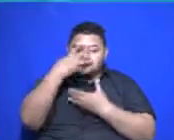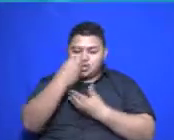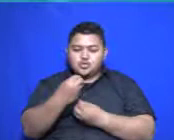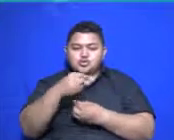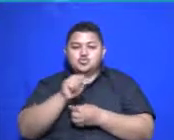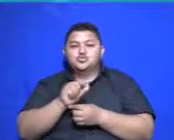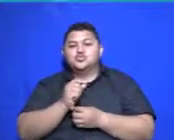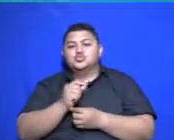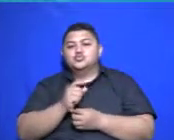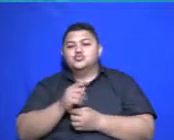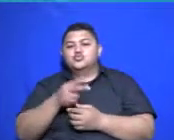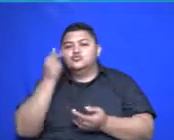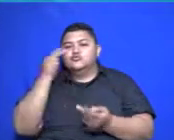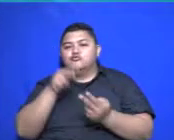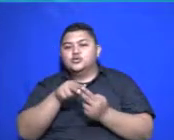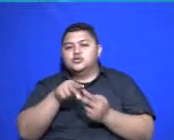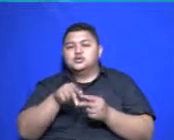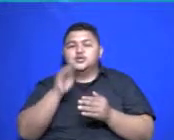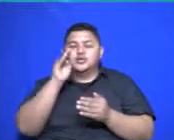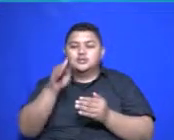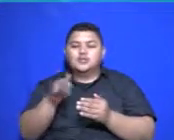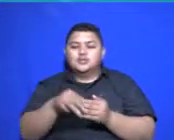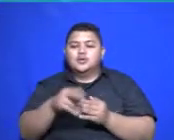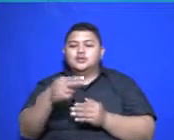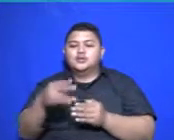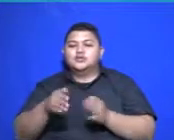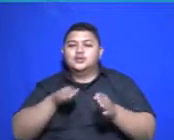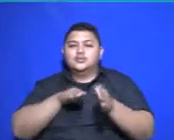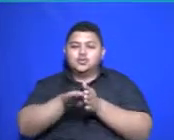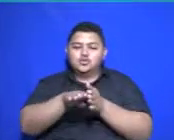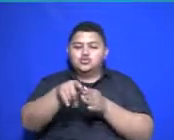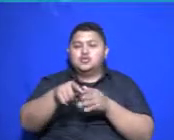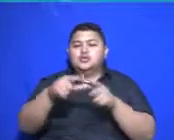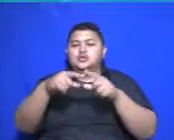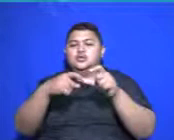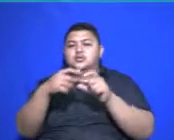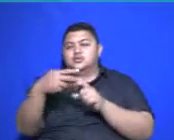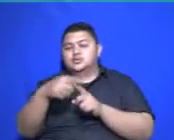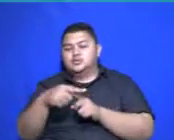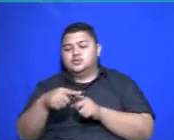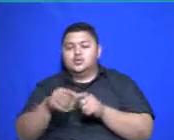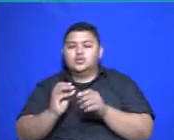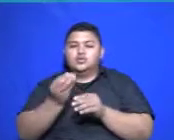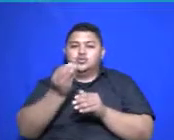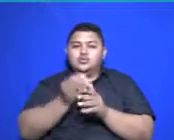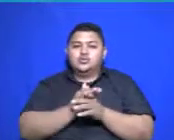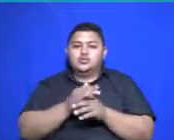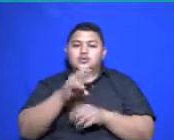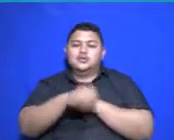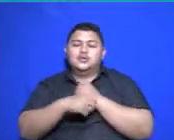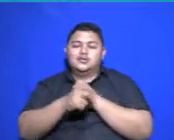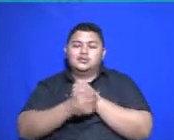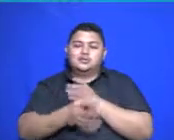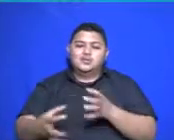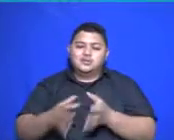dengan visi ke depan untuk menuju Indonesia maju. Jadi memang manusia akan menjadi aset utama bagaimana negara kita ini akan menjadi